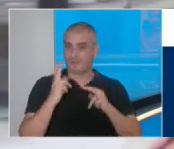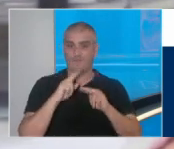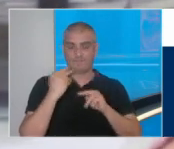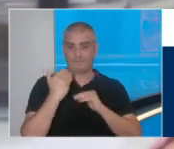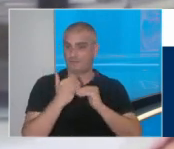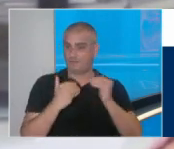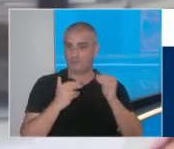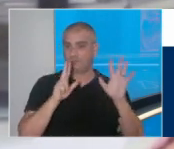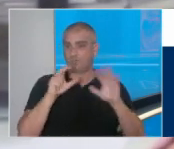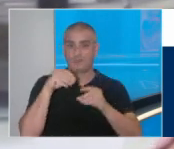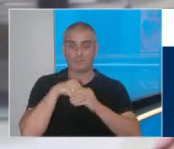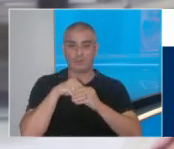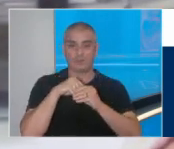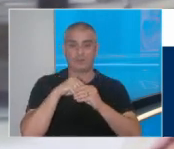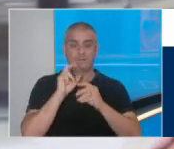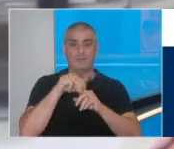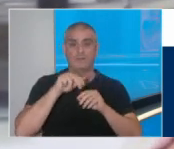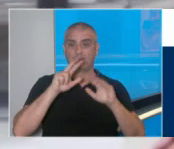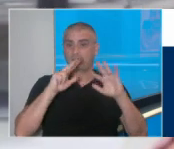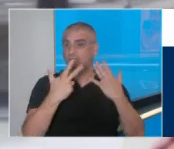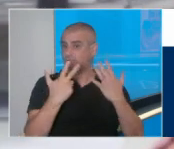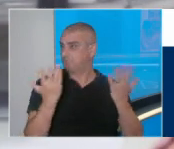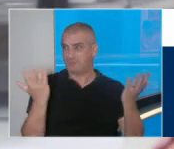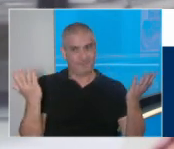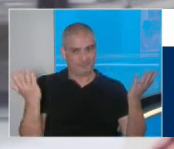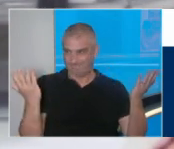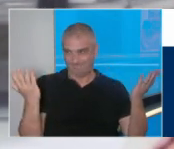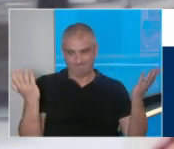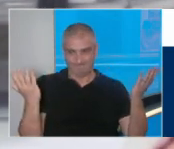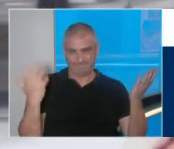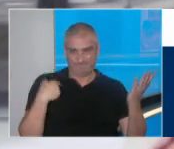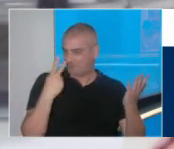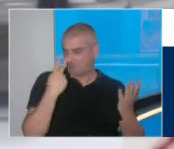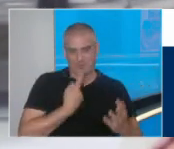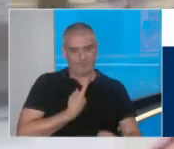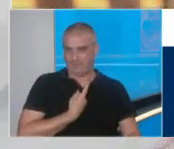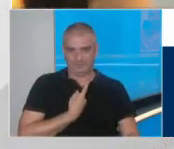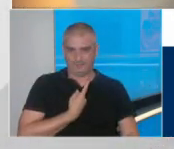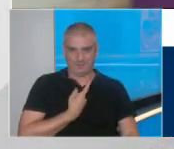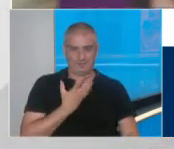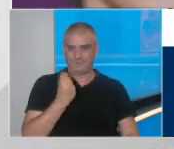והיינו רחוקים 800 קולות מהמנדט השמיני, כך שאנחנו בטח לא רואים את עצמנו עם